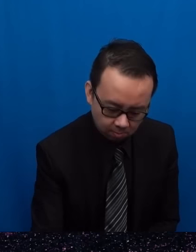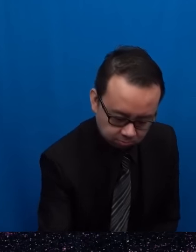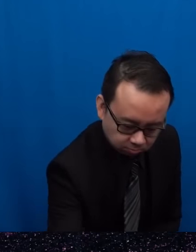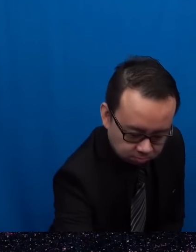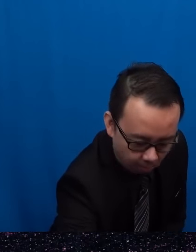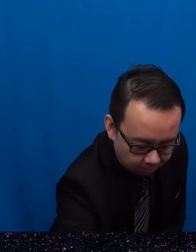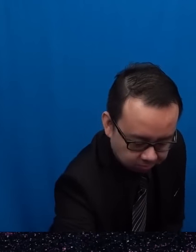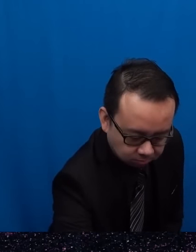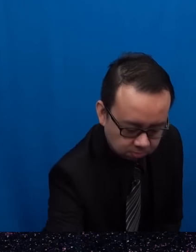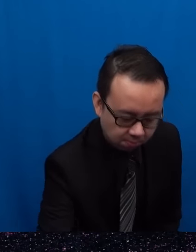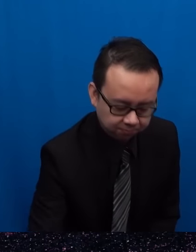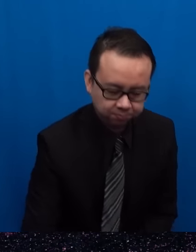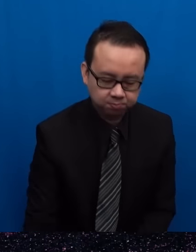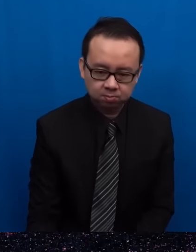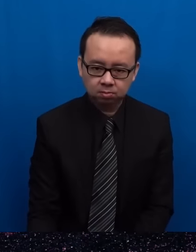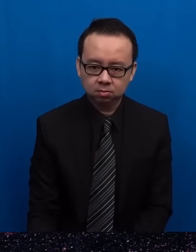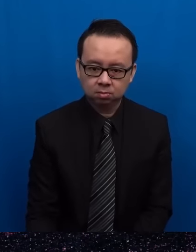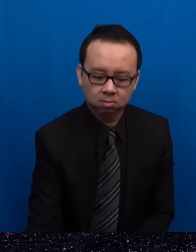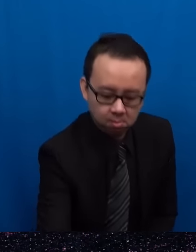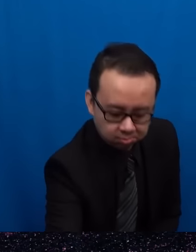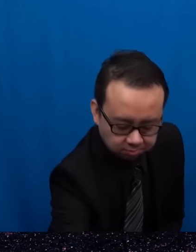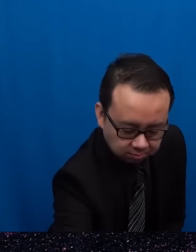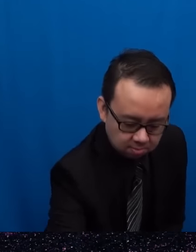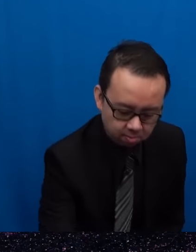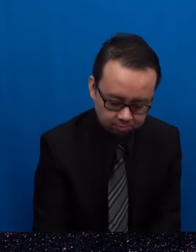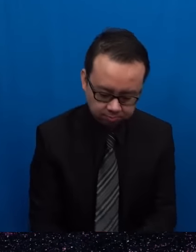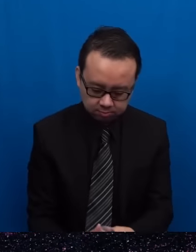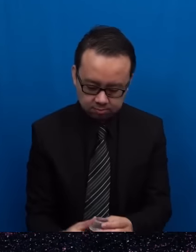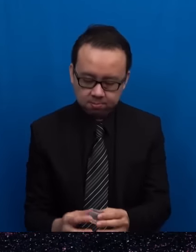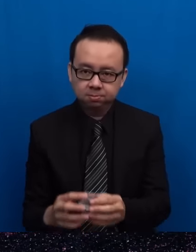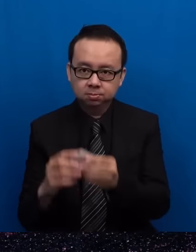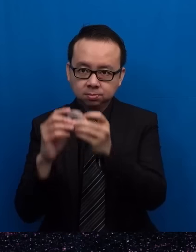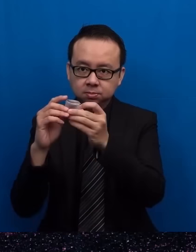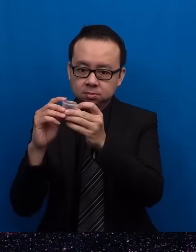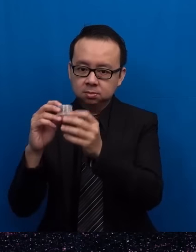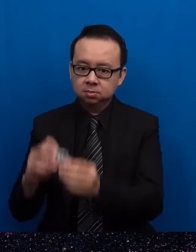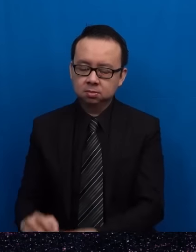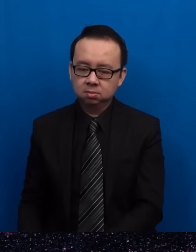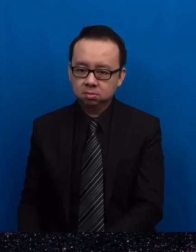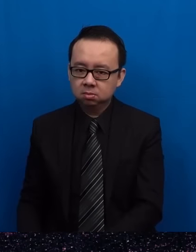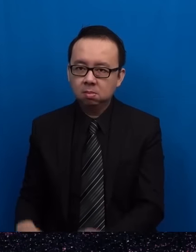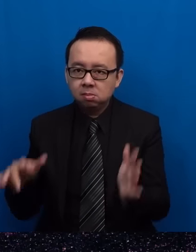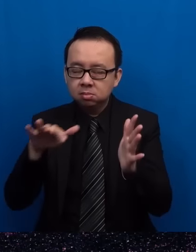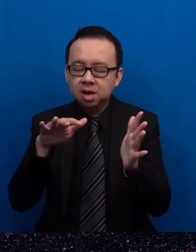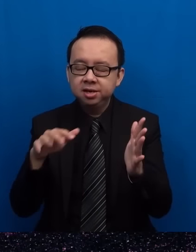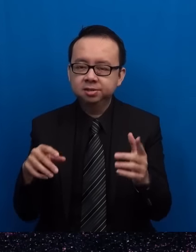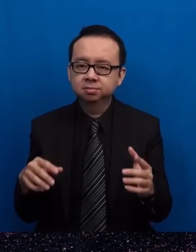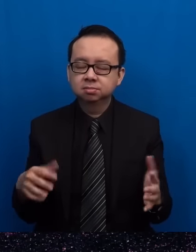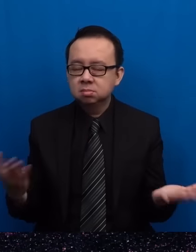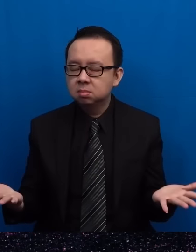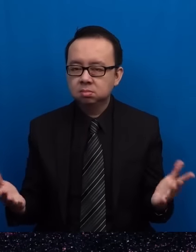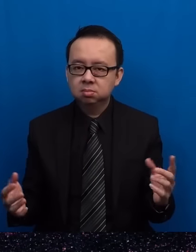Perjanjian yang Tuhan miliki dengan umatnya bukan perjanjian notarisan. Bukan kontrak 100 tahun.